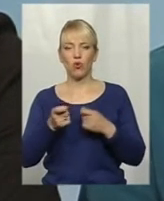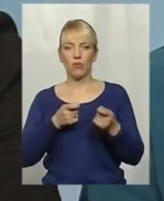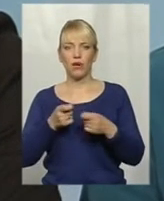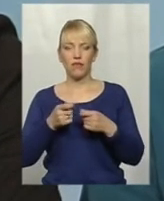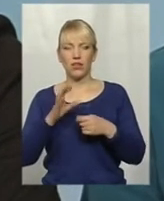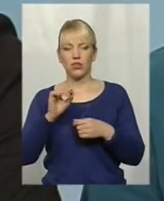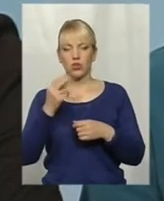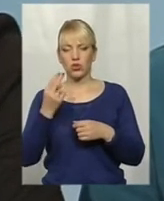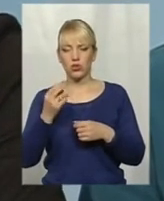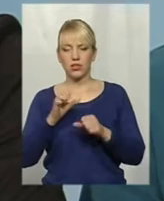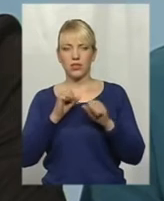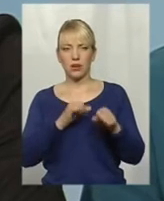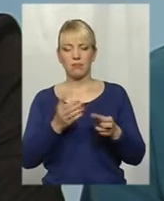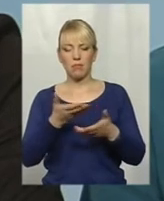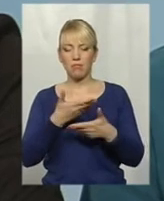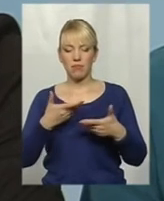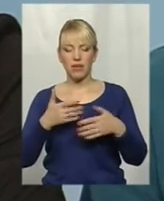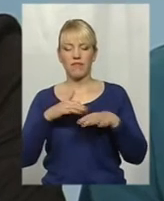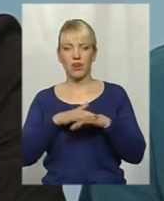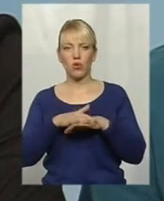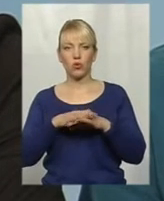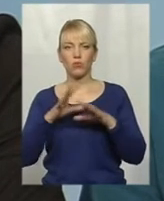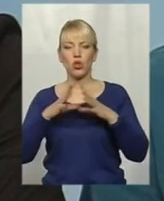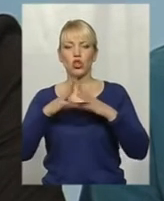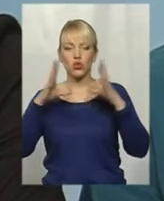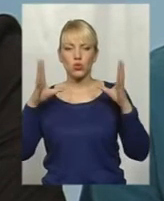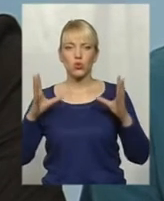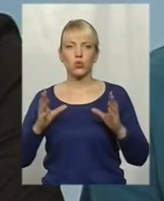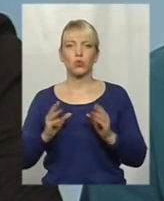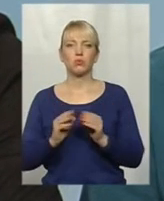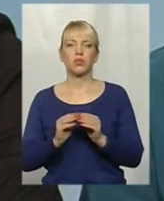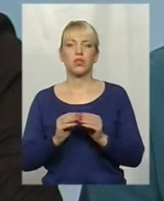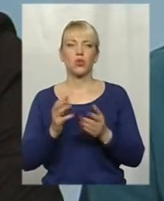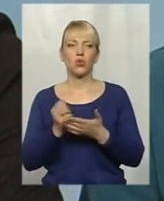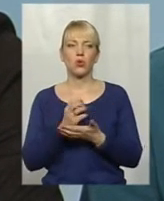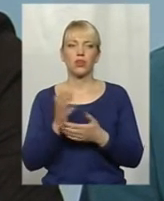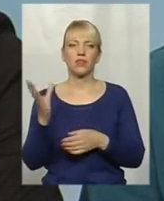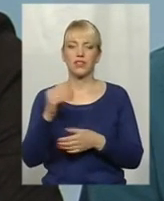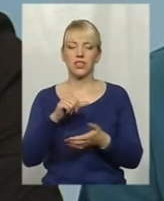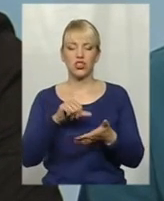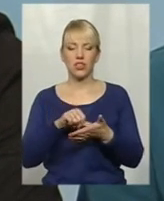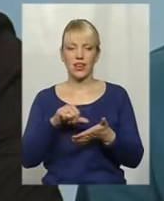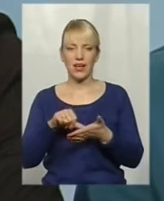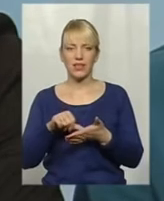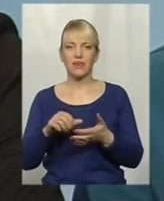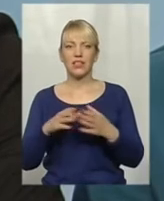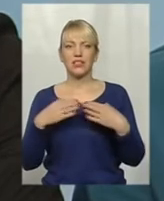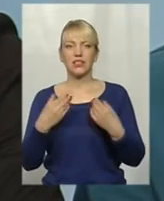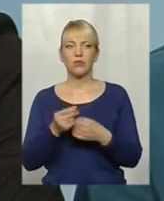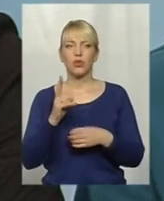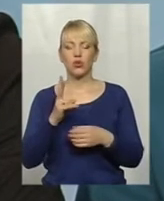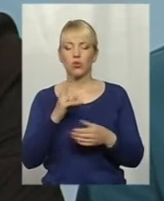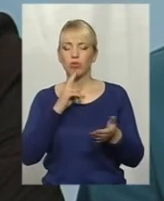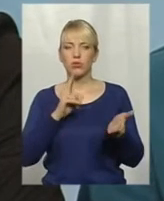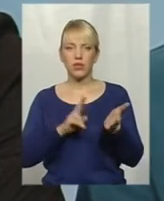Ми вираховуємо сукупний дохід усіх членів сім'ї, які зареєстровані і проживають за